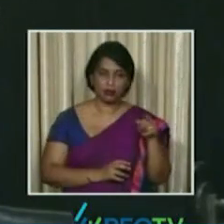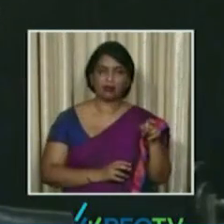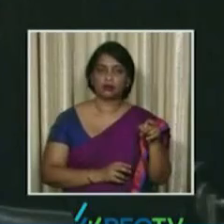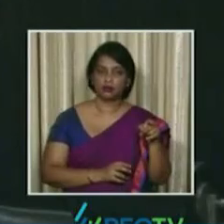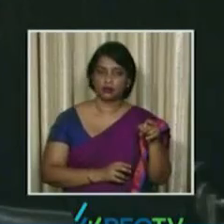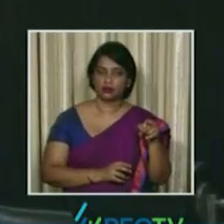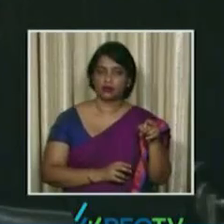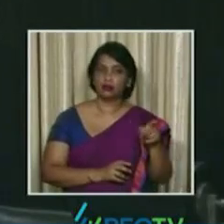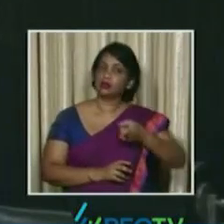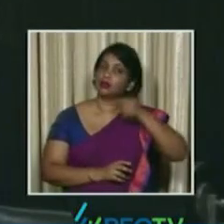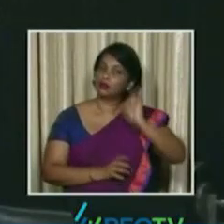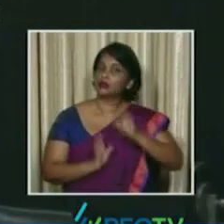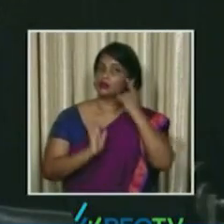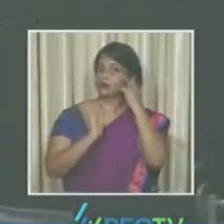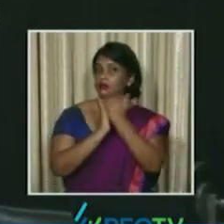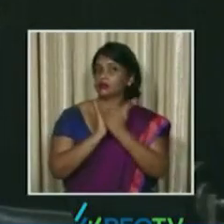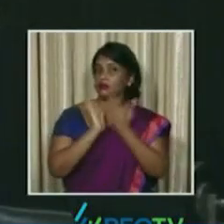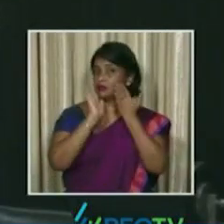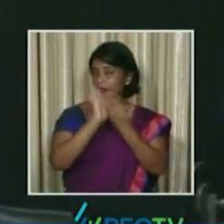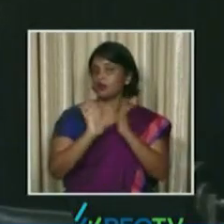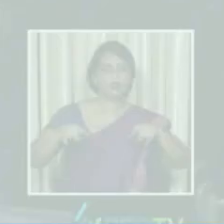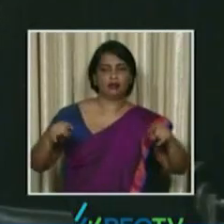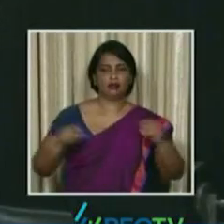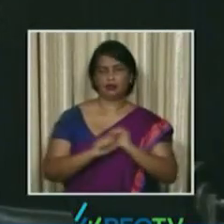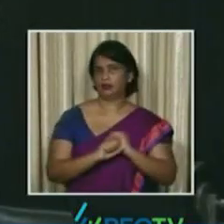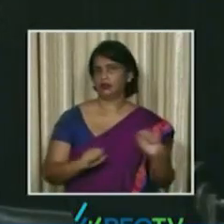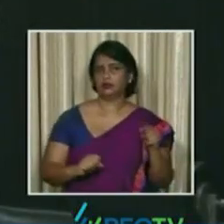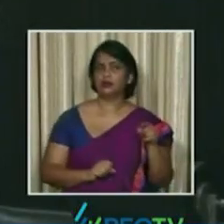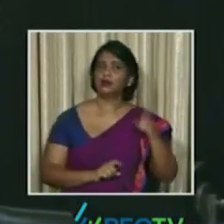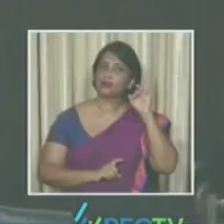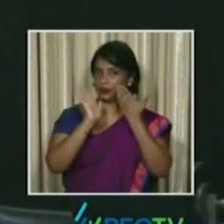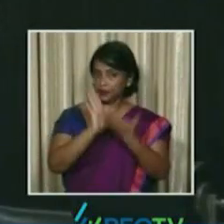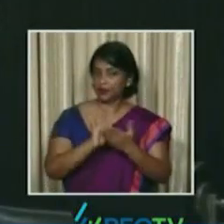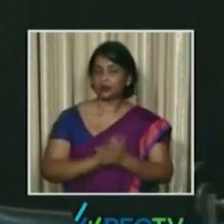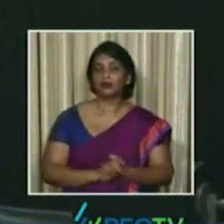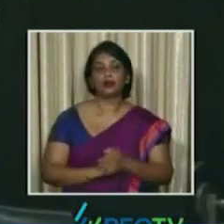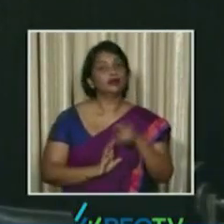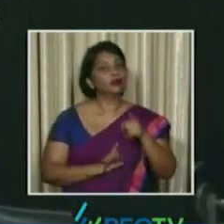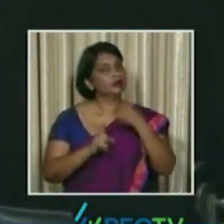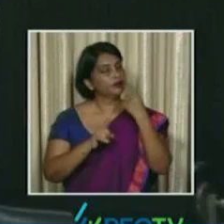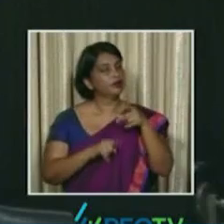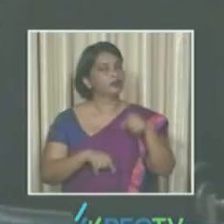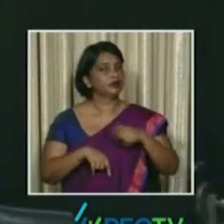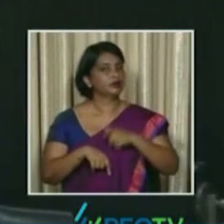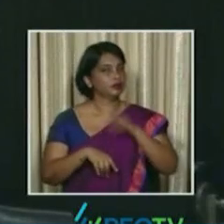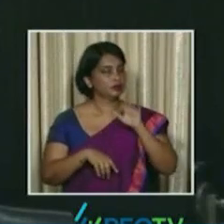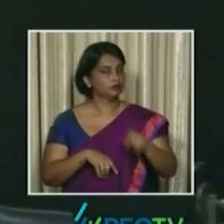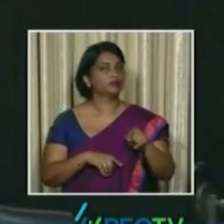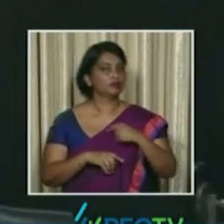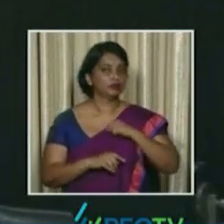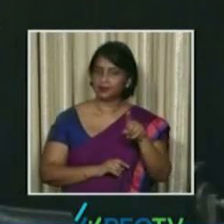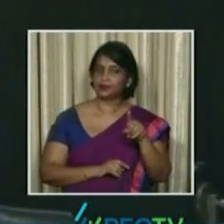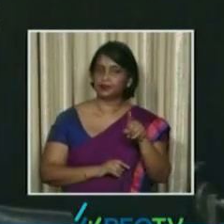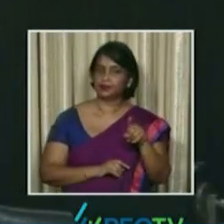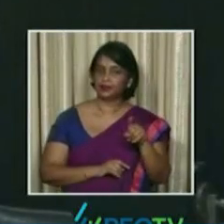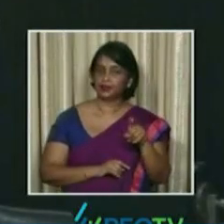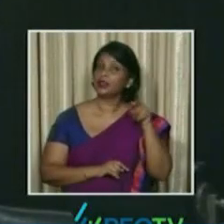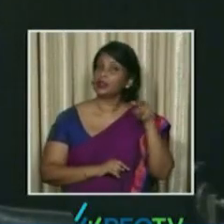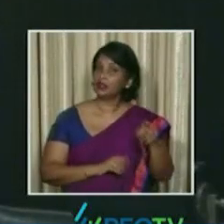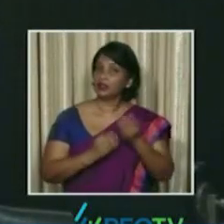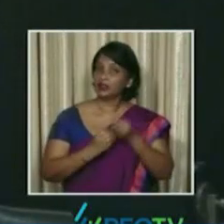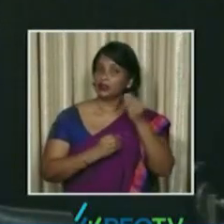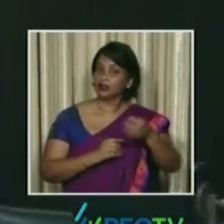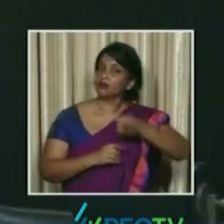තමා නිර්දේශ ඉදිරිපත් කරනවා ඉන්හිහාට දෙයක් සිද්ධ වෙන්නේ නැහැ කියන එක. ඒක අපි පිළිගන්න ඕනේ. ඒ නිසා මේ අවස්ථාවේදී ඉල්ලීමක් කරන්නේ මේ ලබා